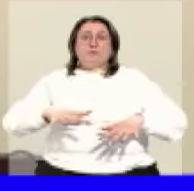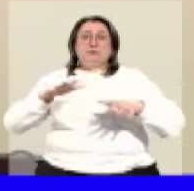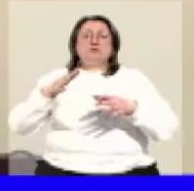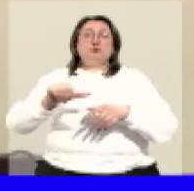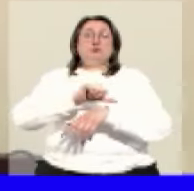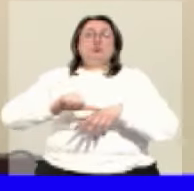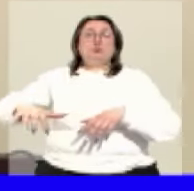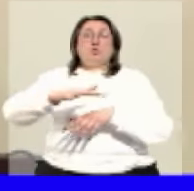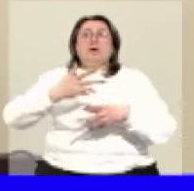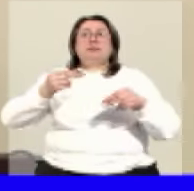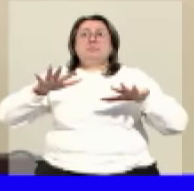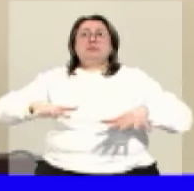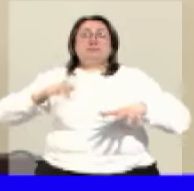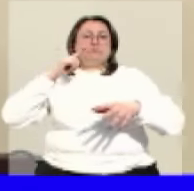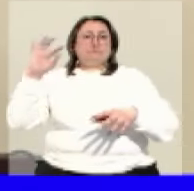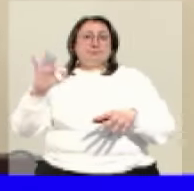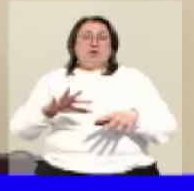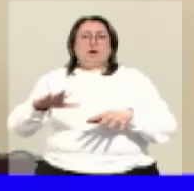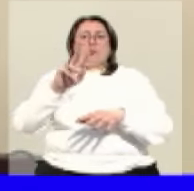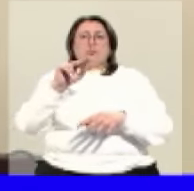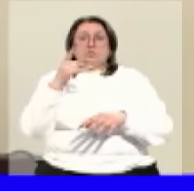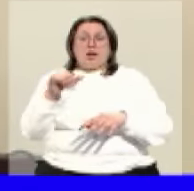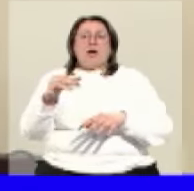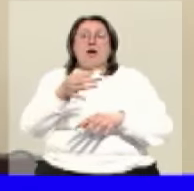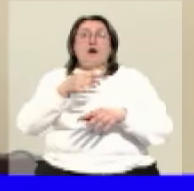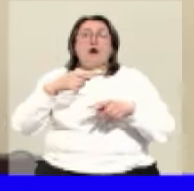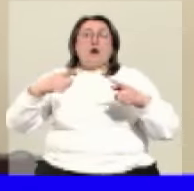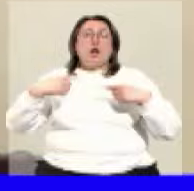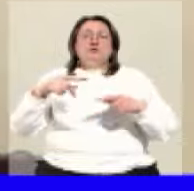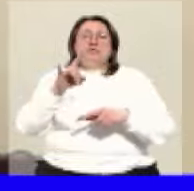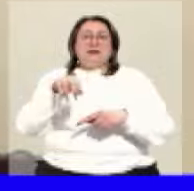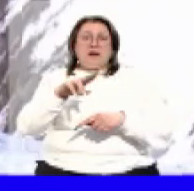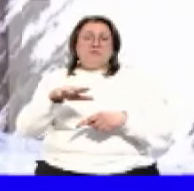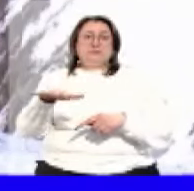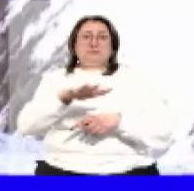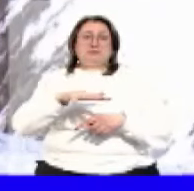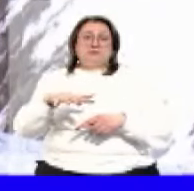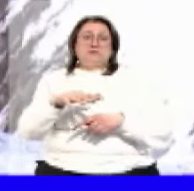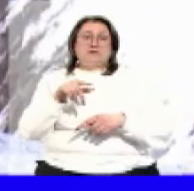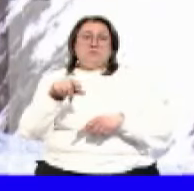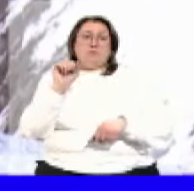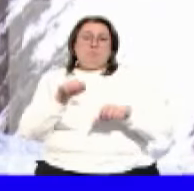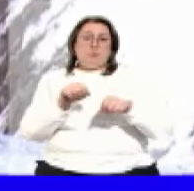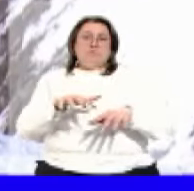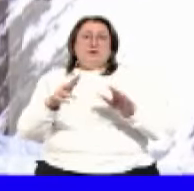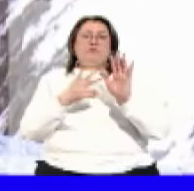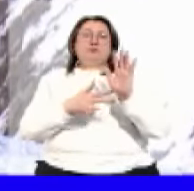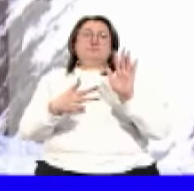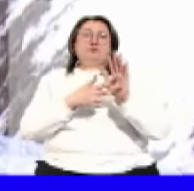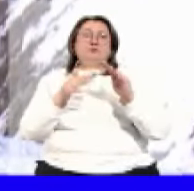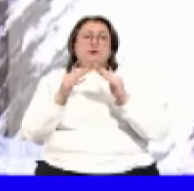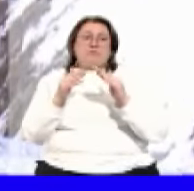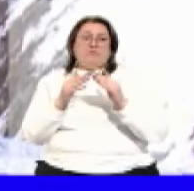Пионер, Тобыл және Дачная көшелеріндегі 88 үйді су басуы мүмкін. Бүгінгі күні Қостанайда 96